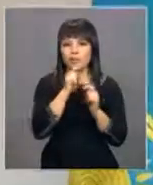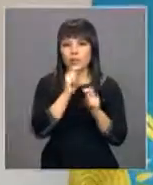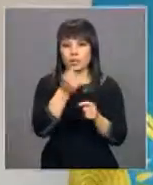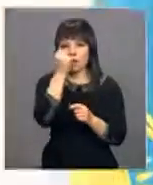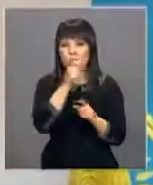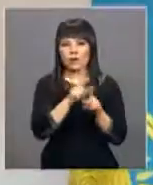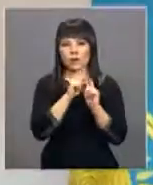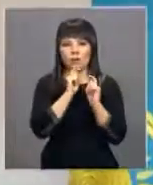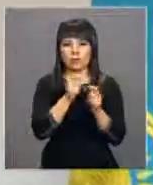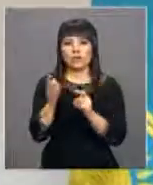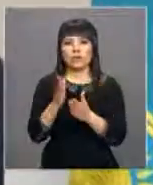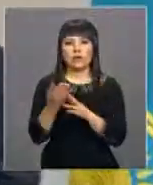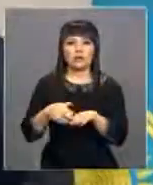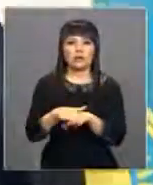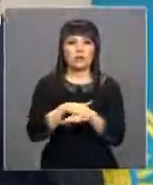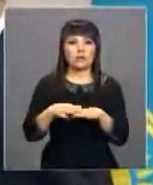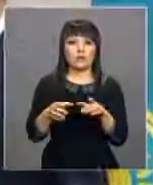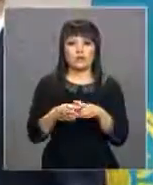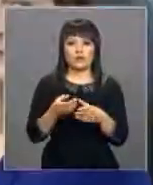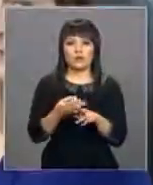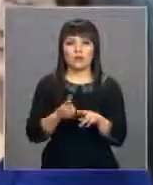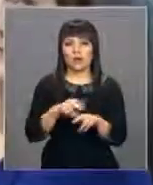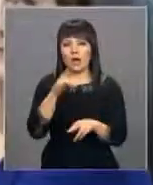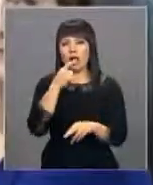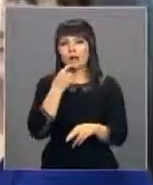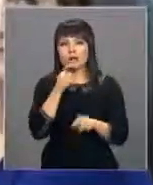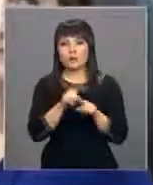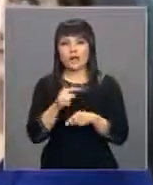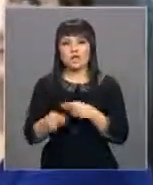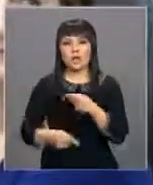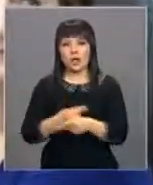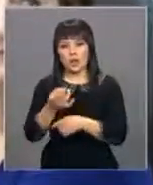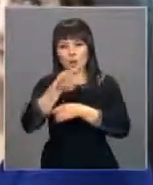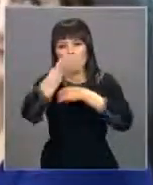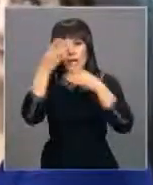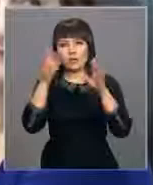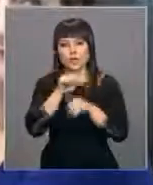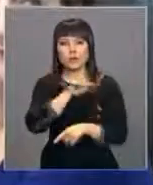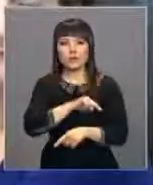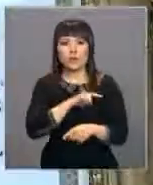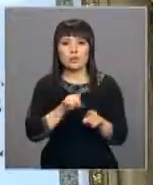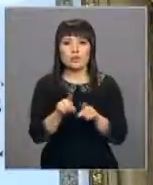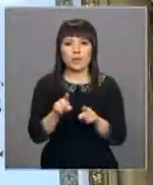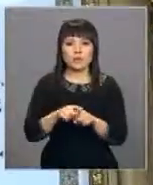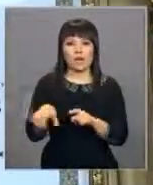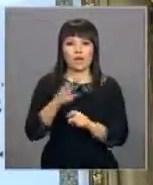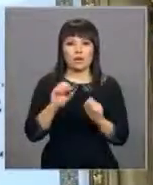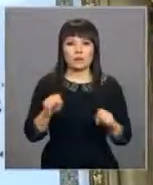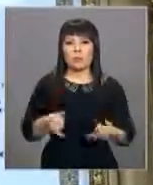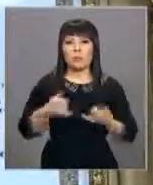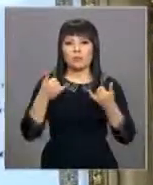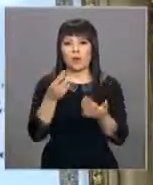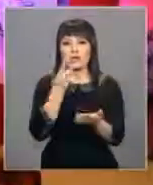этнобірлестік өкілдері елімізде кез келген ұлт өкіліне ана тілін, салт-дәстүрін, мәдениеті мен дінін ұстануға барлық